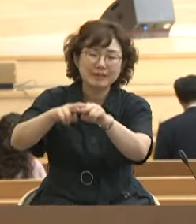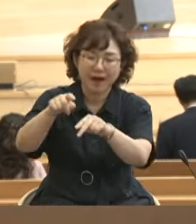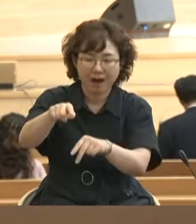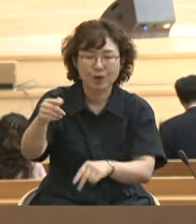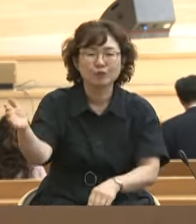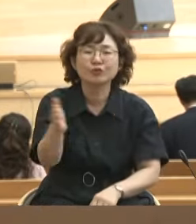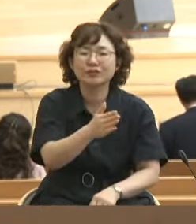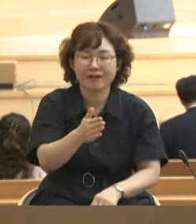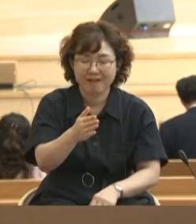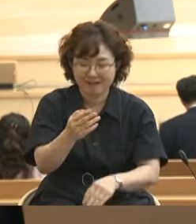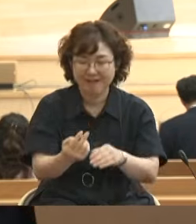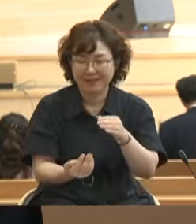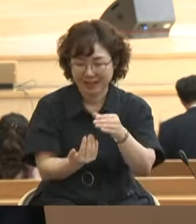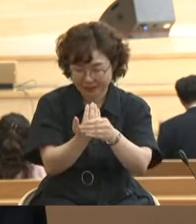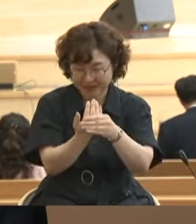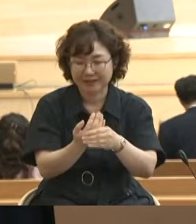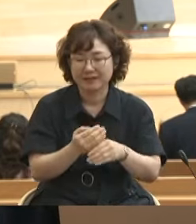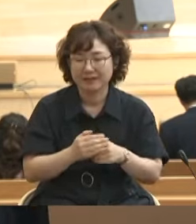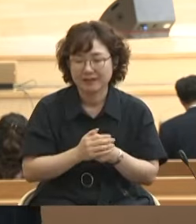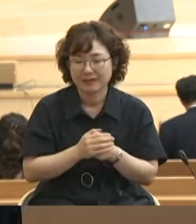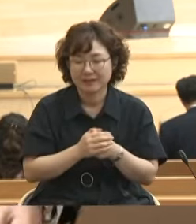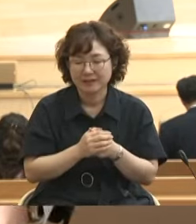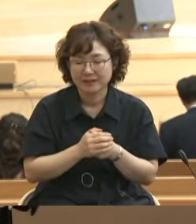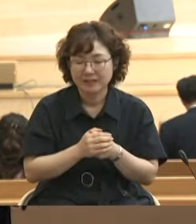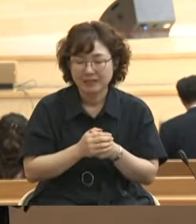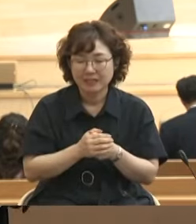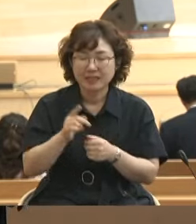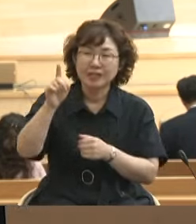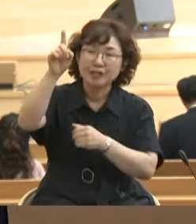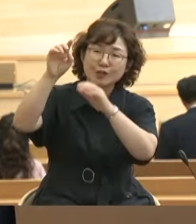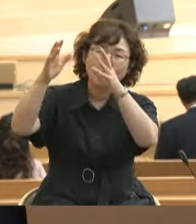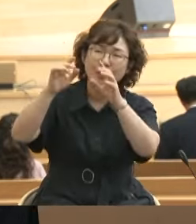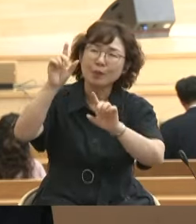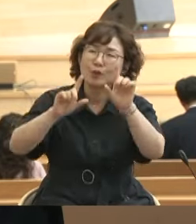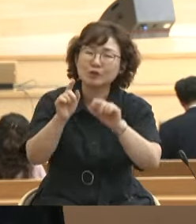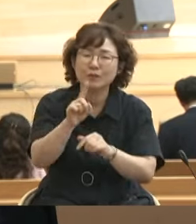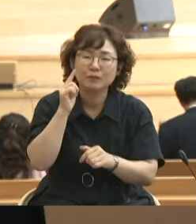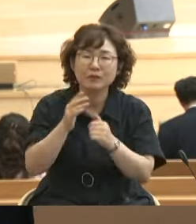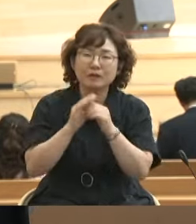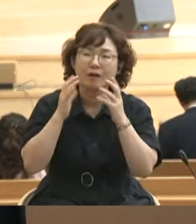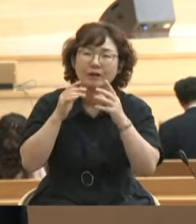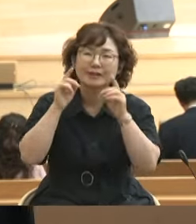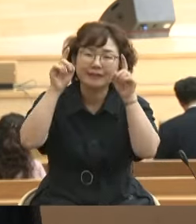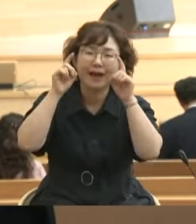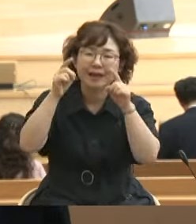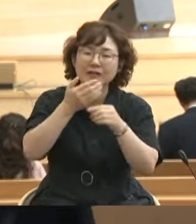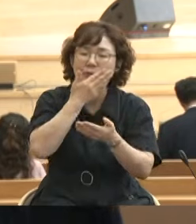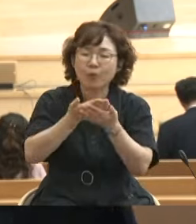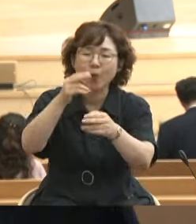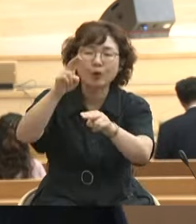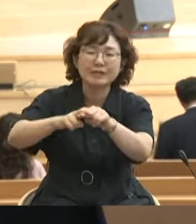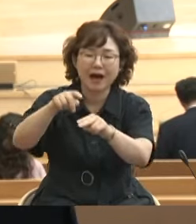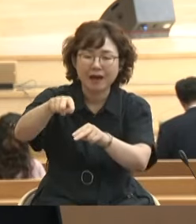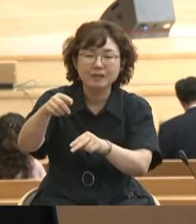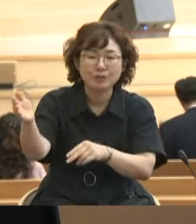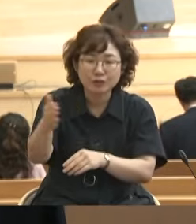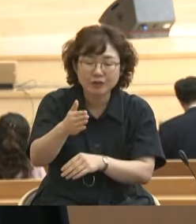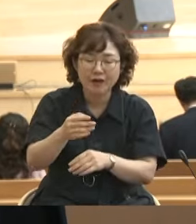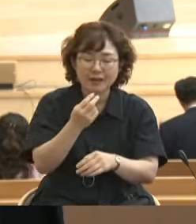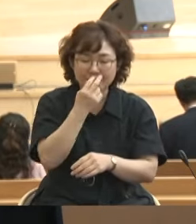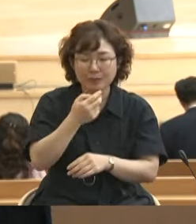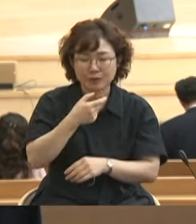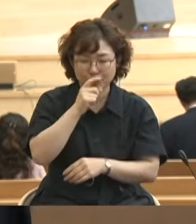보좌로부터 나와서. 천국은 어떤 곳이냐? 어린 양의 보좌로부터 생명수의